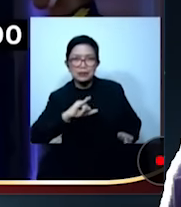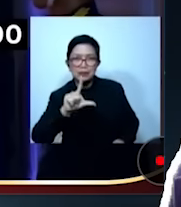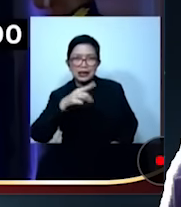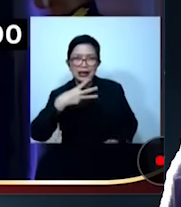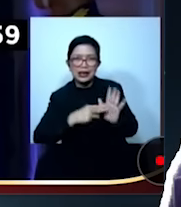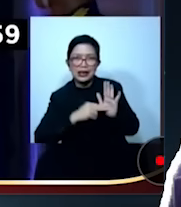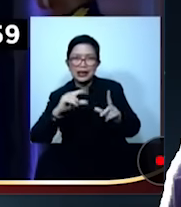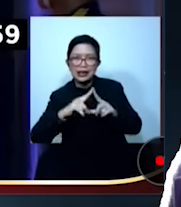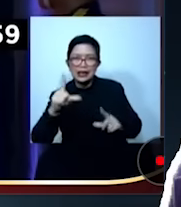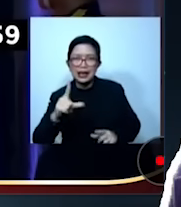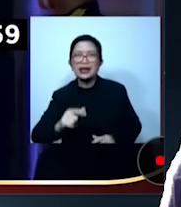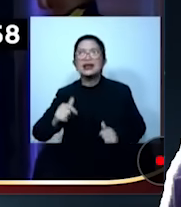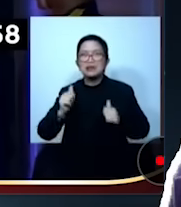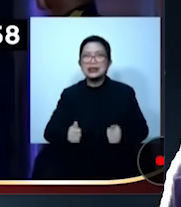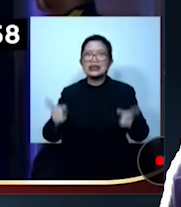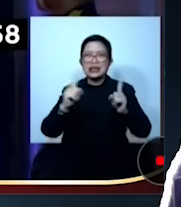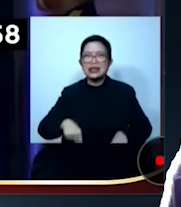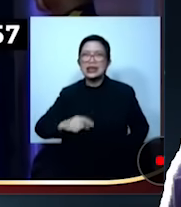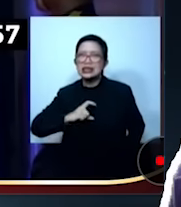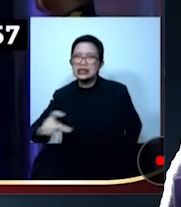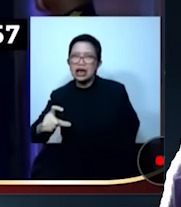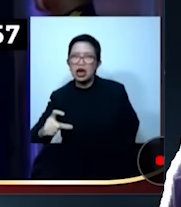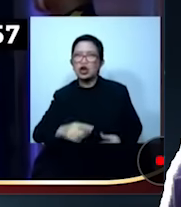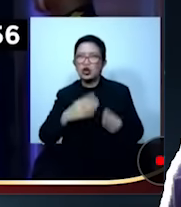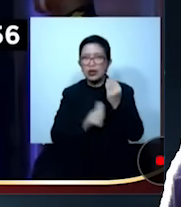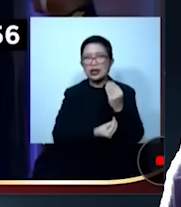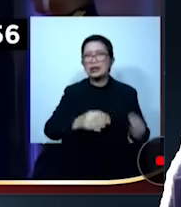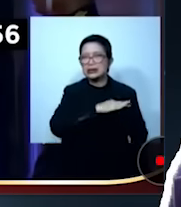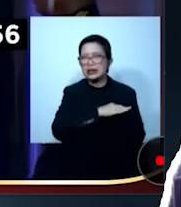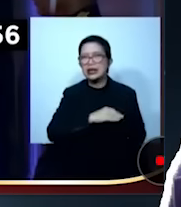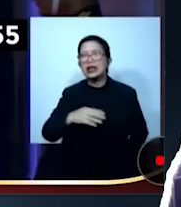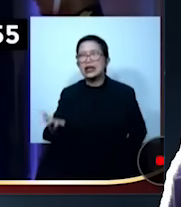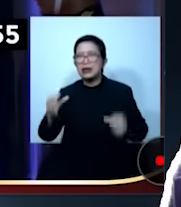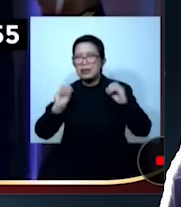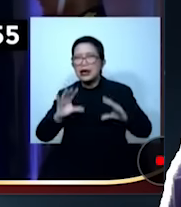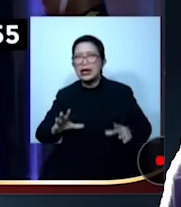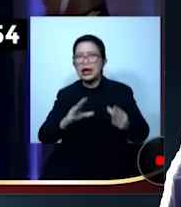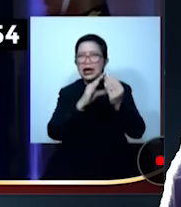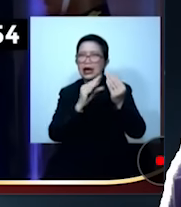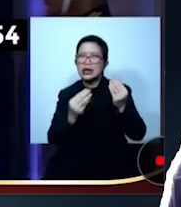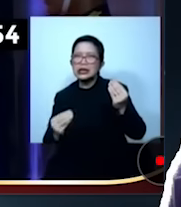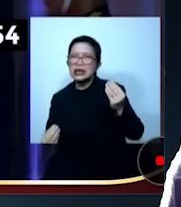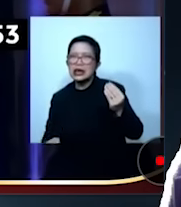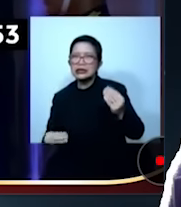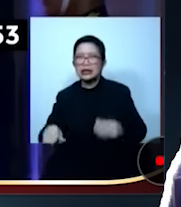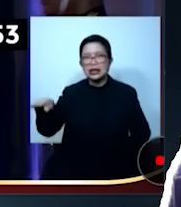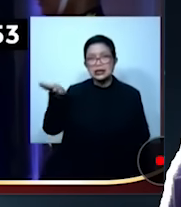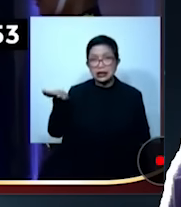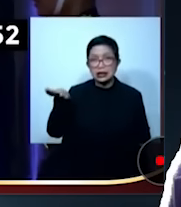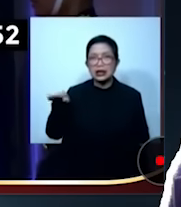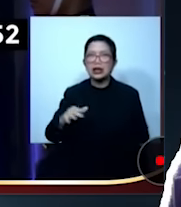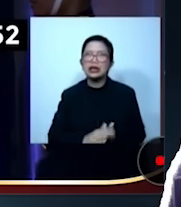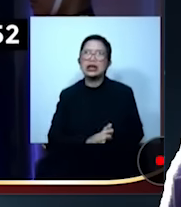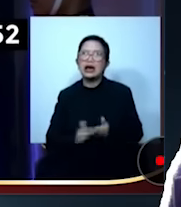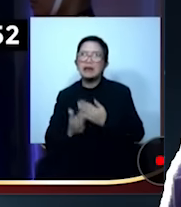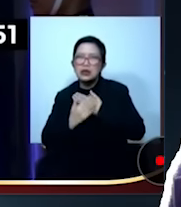adalah ini sebetulnya adalah uang-uang rakyat juga ya yang dihambat untuk sampai ke